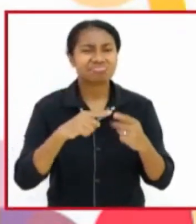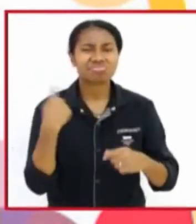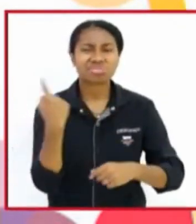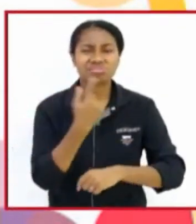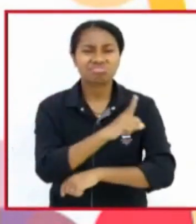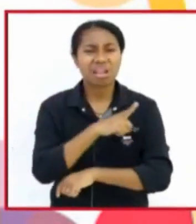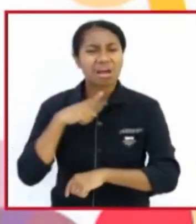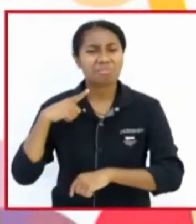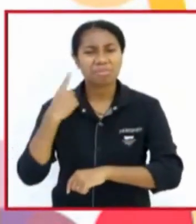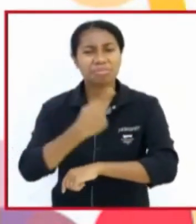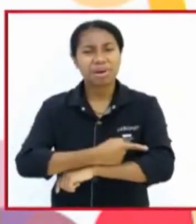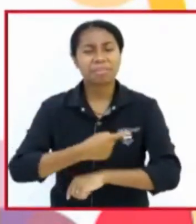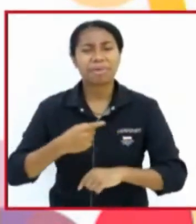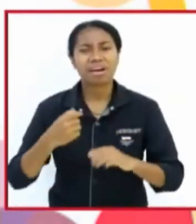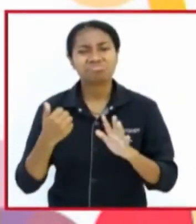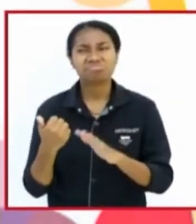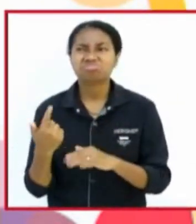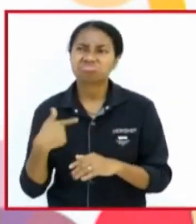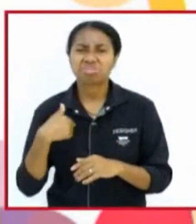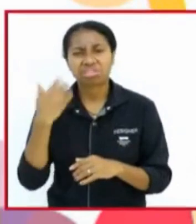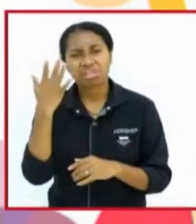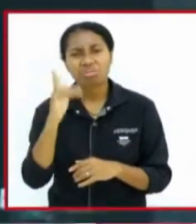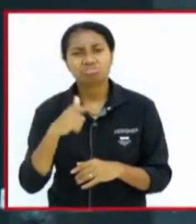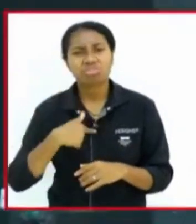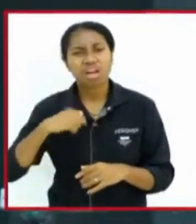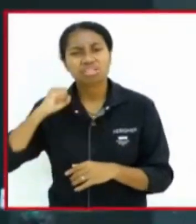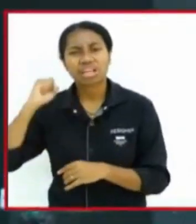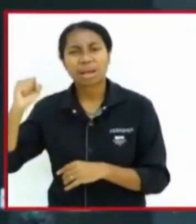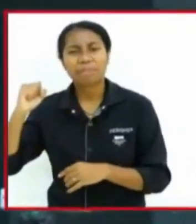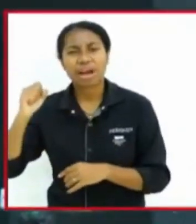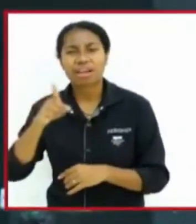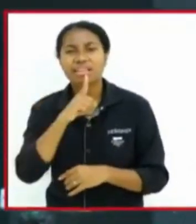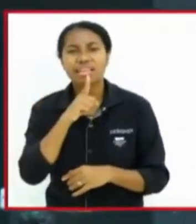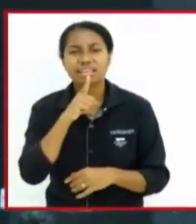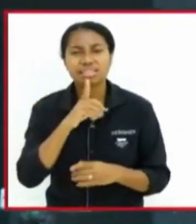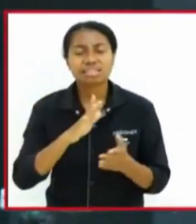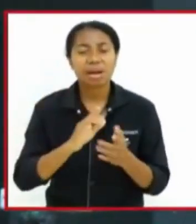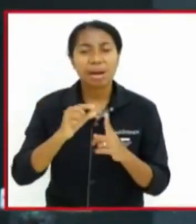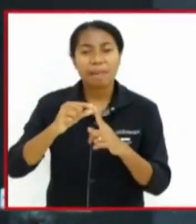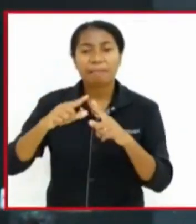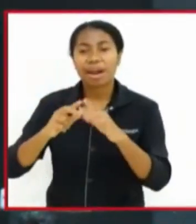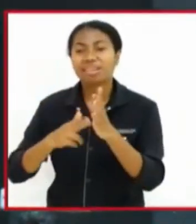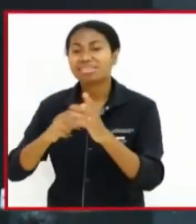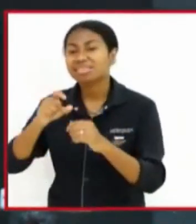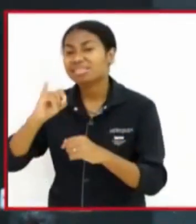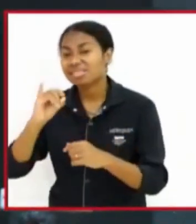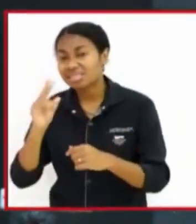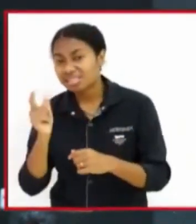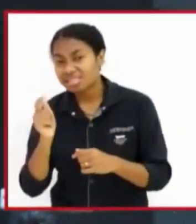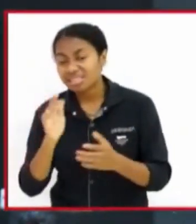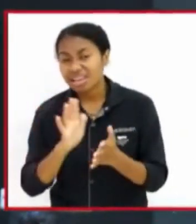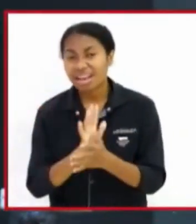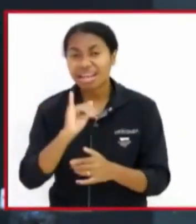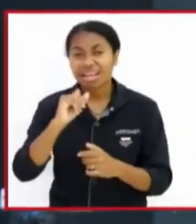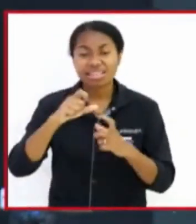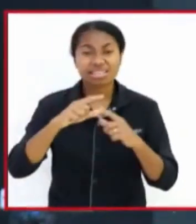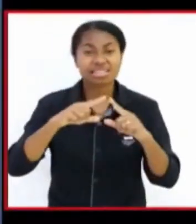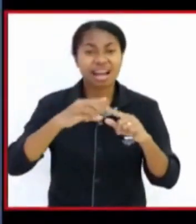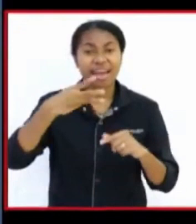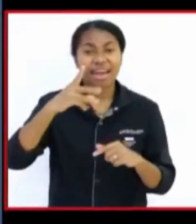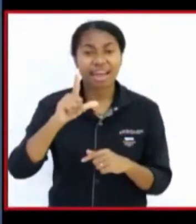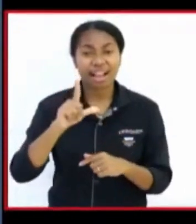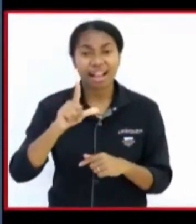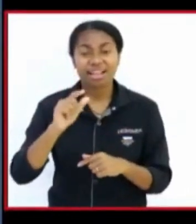hari Hai berhasil dengan kemenangan Inggris Perancis dan Israel inilah salah satu